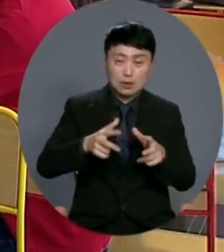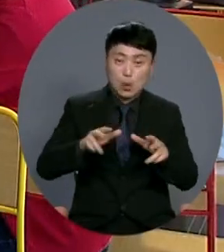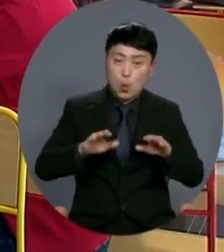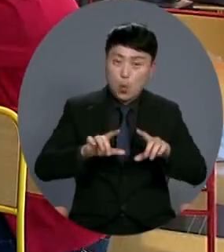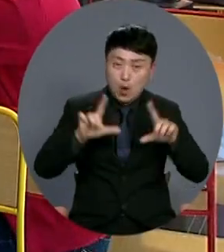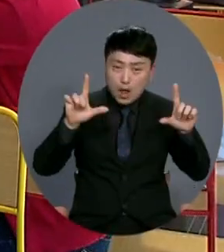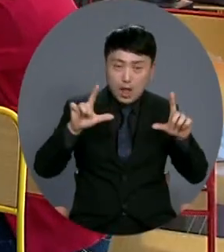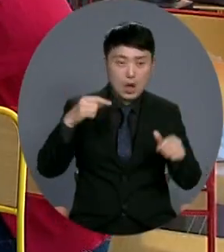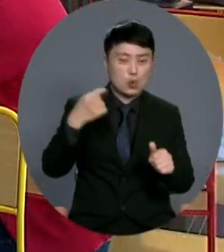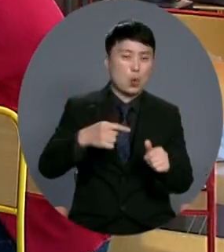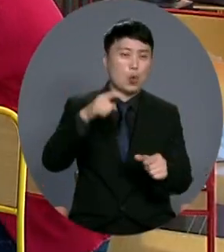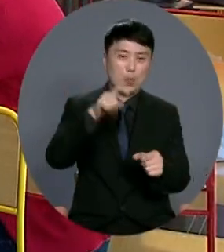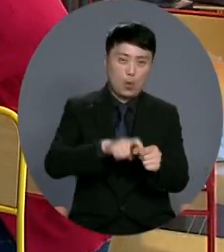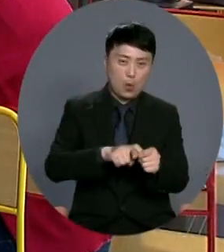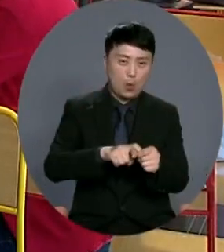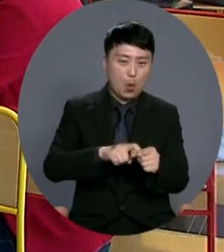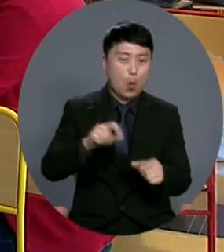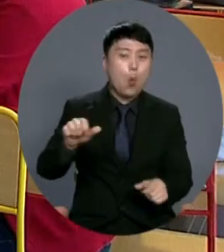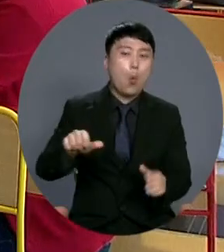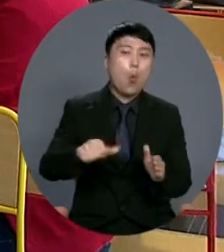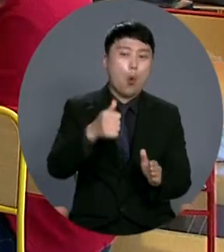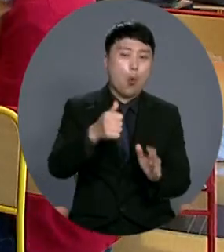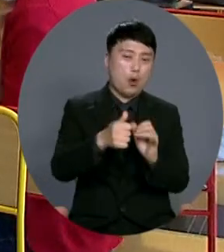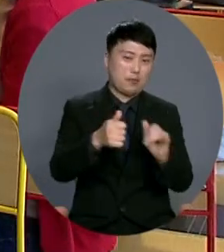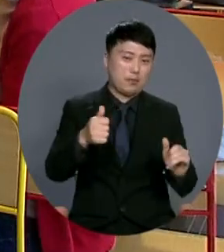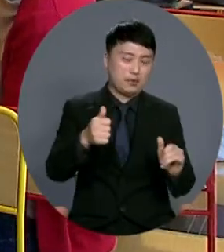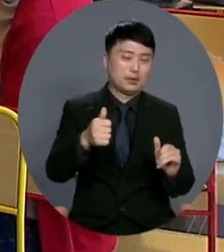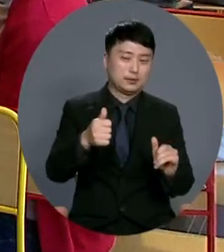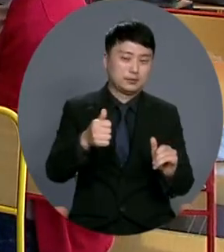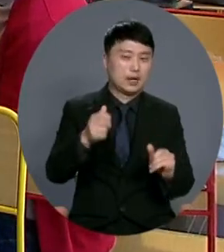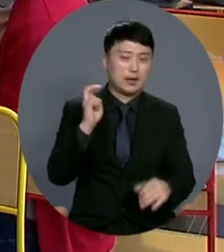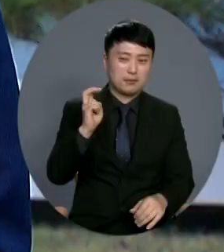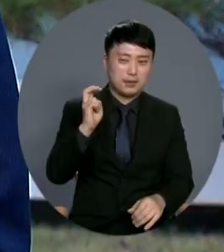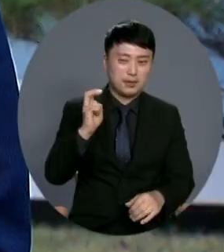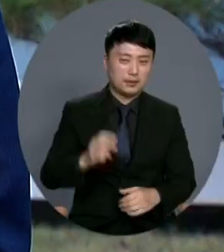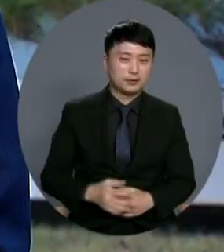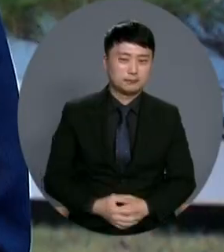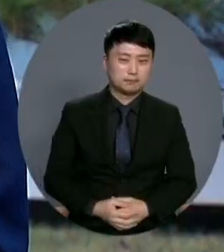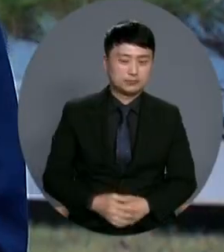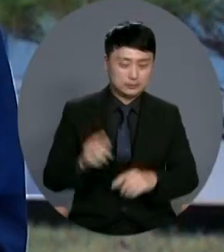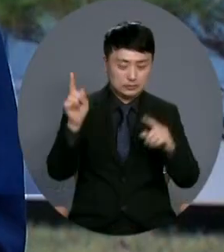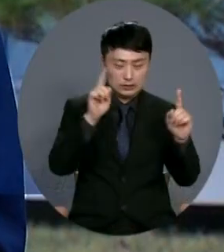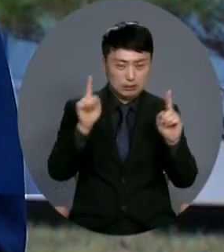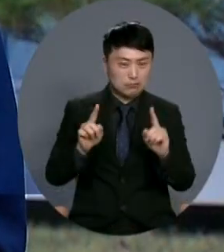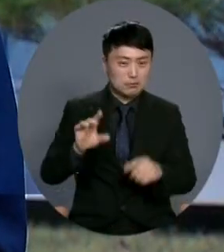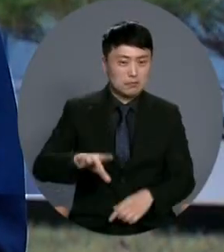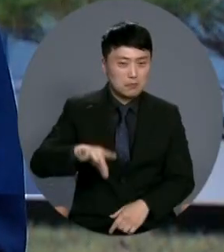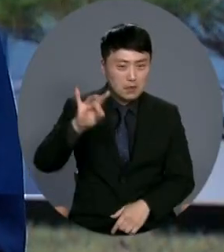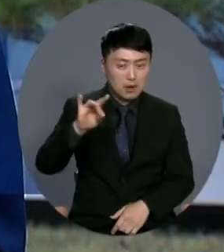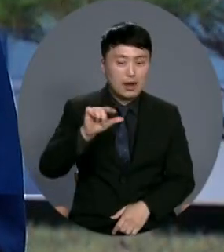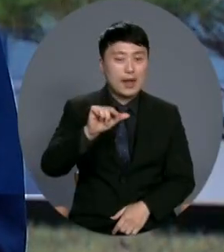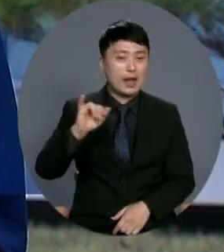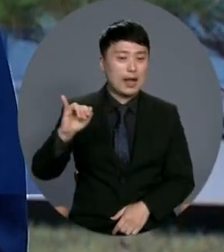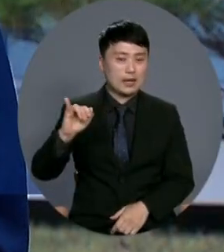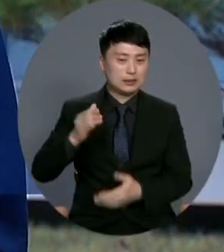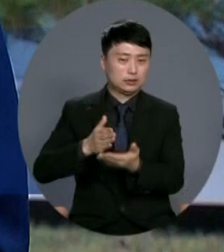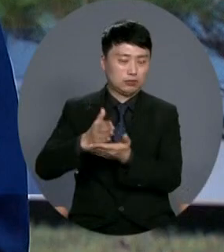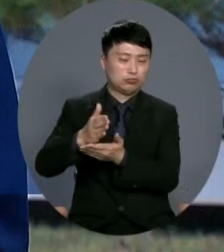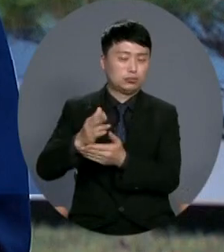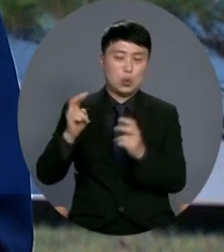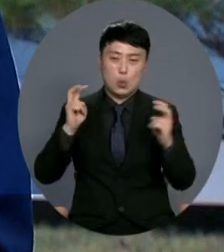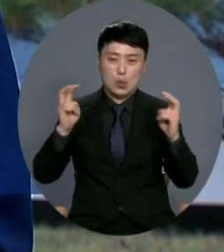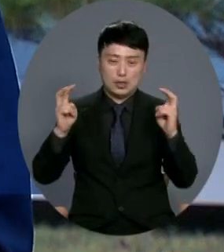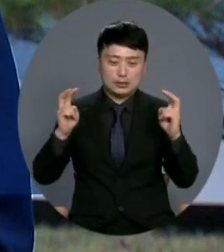올해 교육 목표 인원을 500명으로 잡고 있습니다. 전국 최초로 우리 AI 교육 전문 기업과